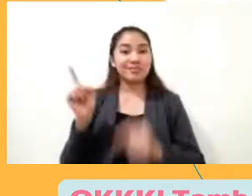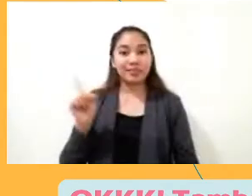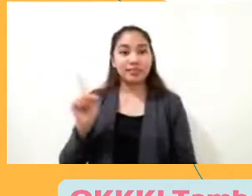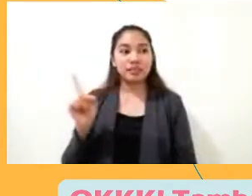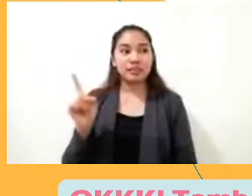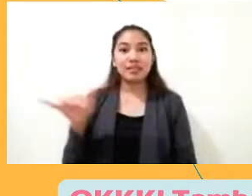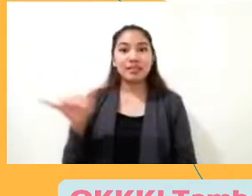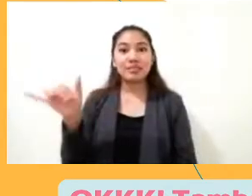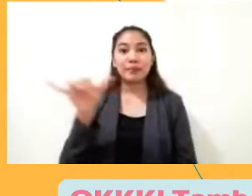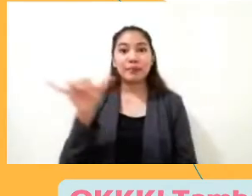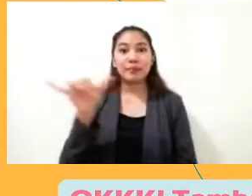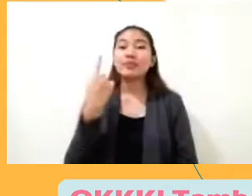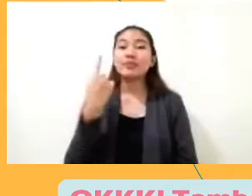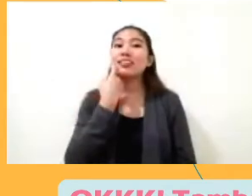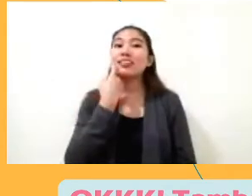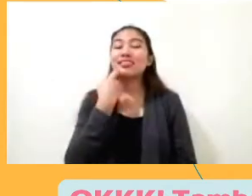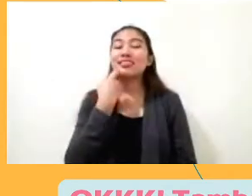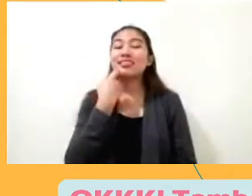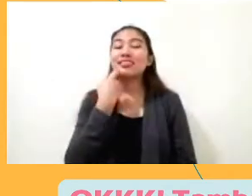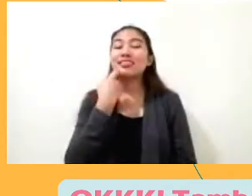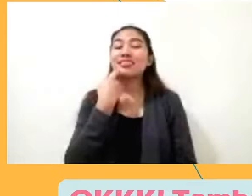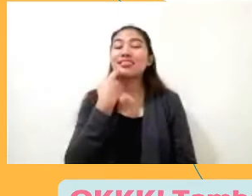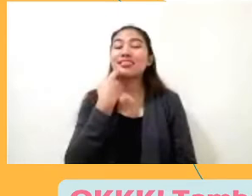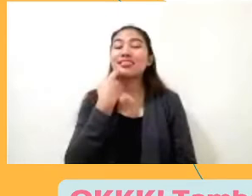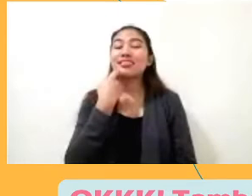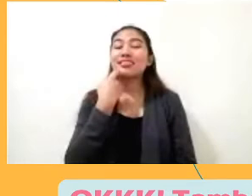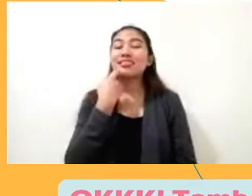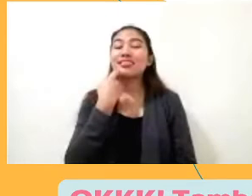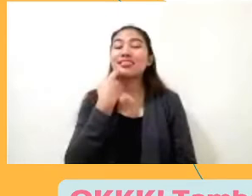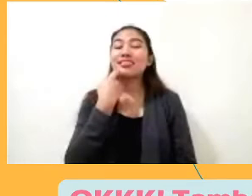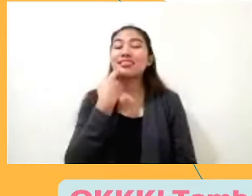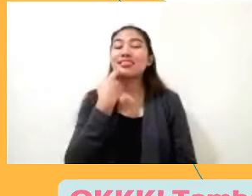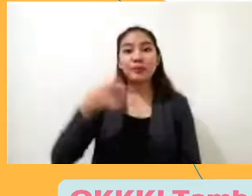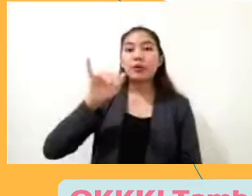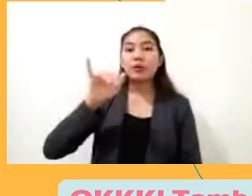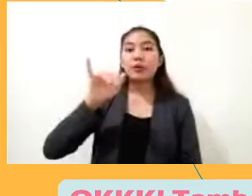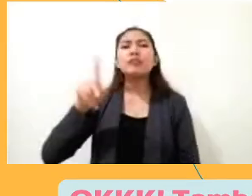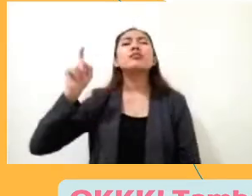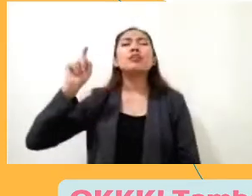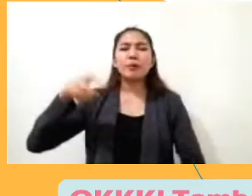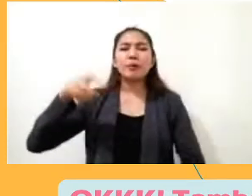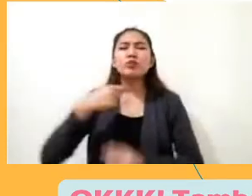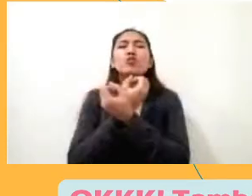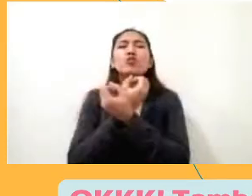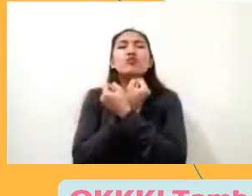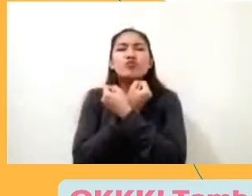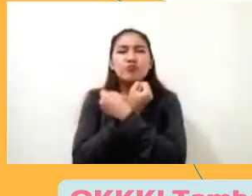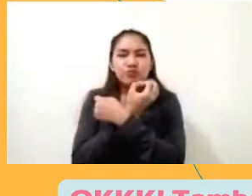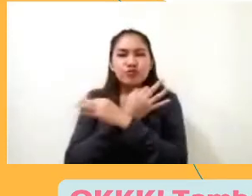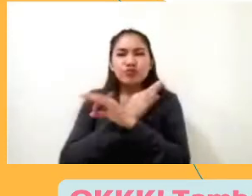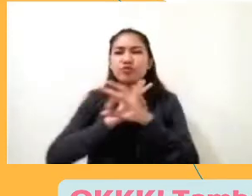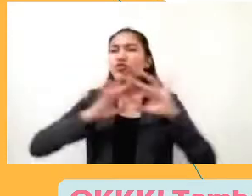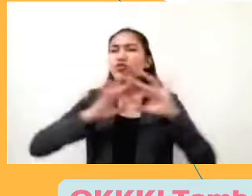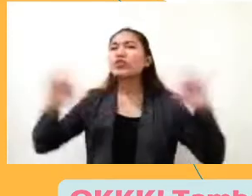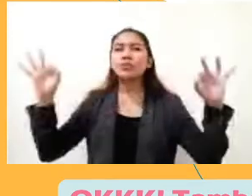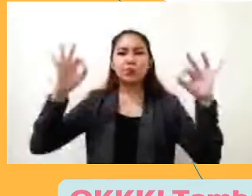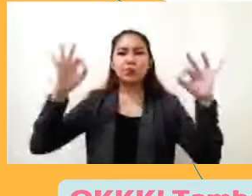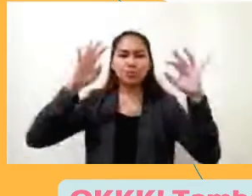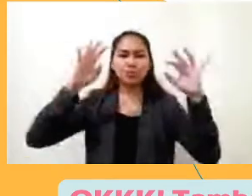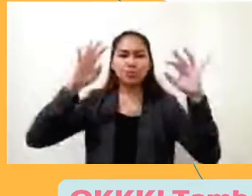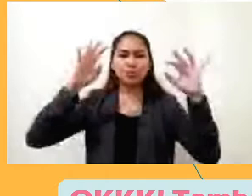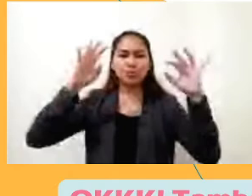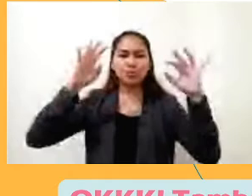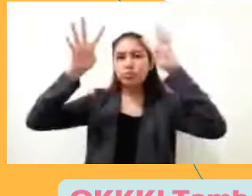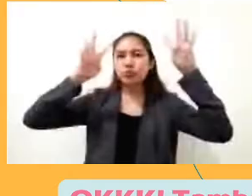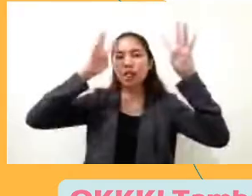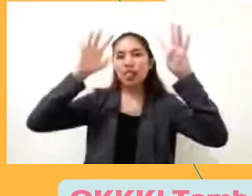ng sinabi ni Kuya Brian parati ay na maging malaya tayo sa pag-iisip ng mga movements para